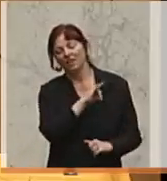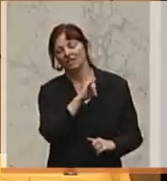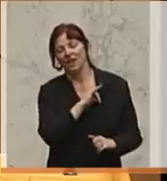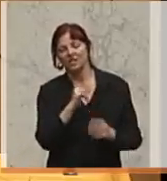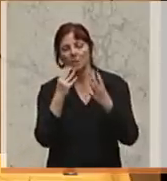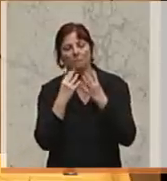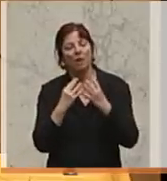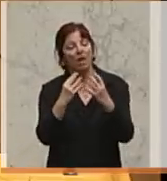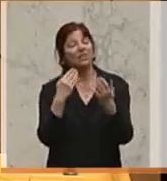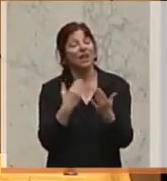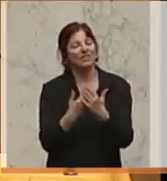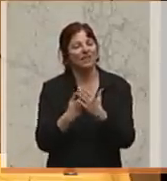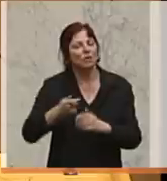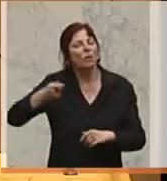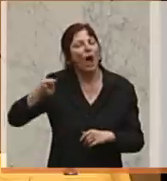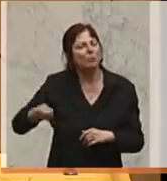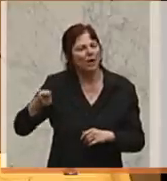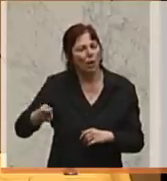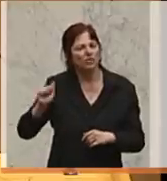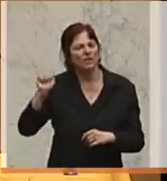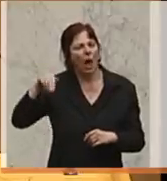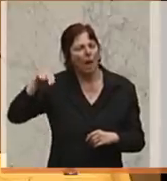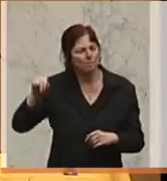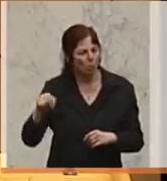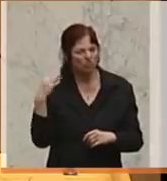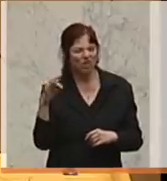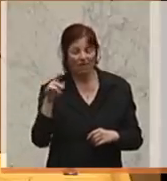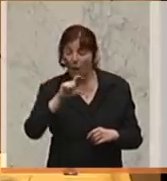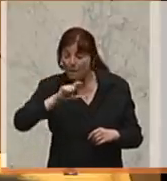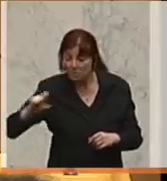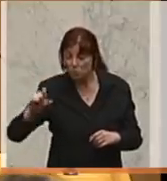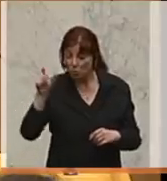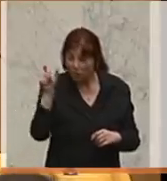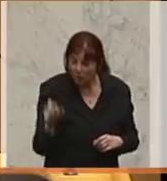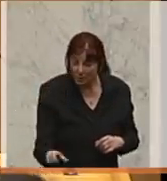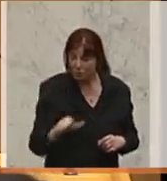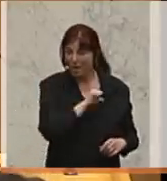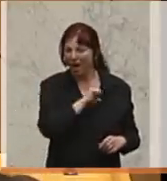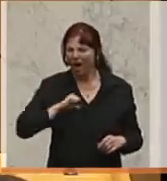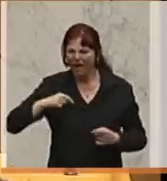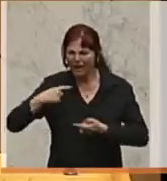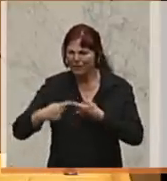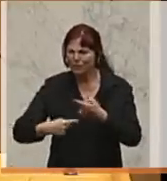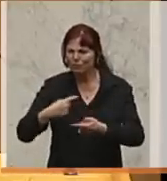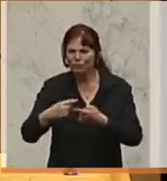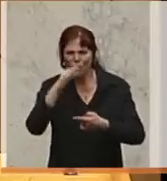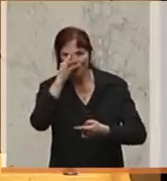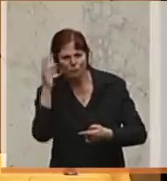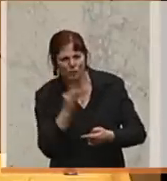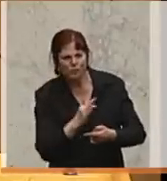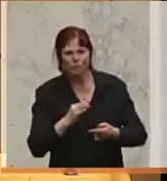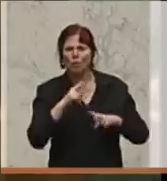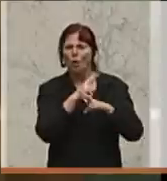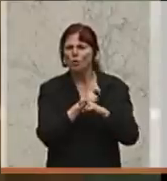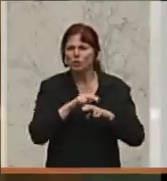es dem Abgeordneten Amon, dass er als Beschuldigter in seinem eigenen Verfahren versucht, dem österreichischen Nationalrat und